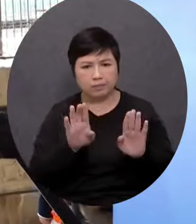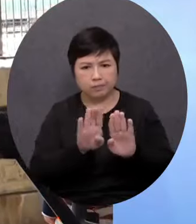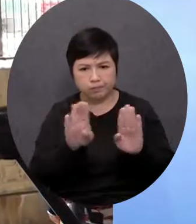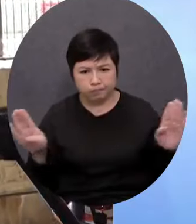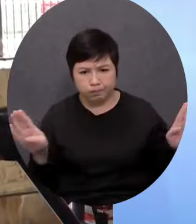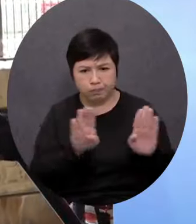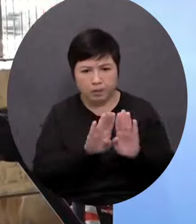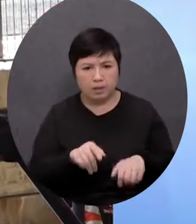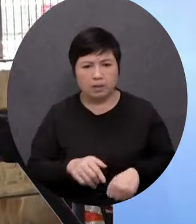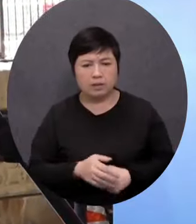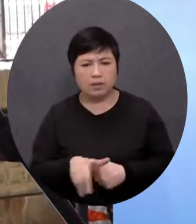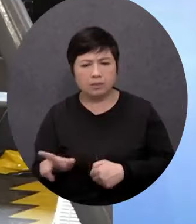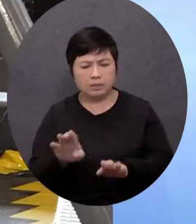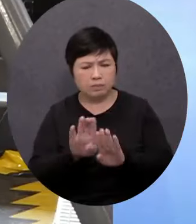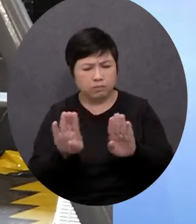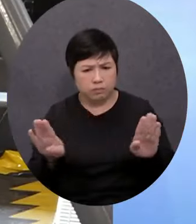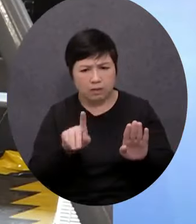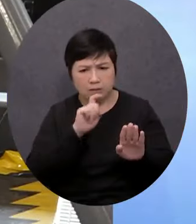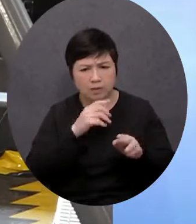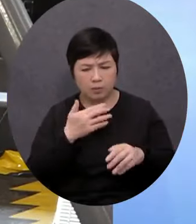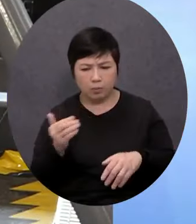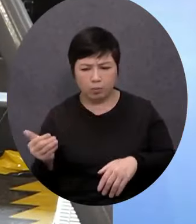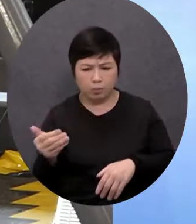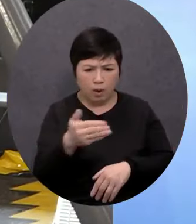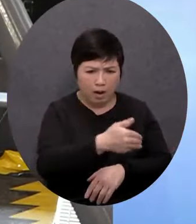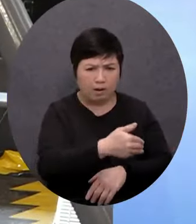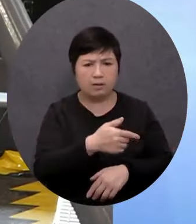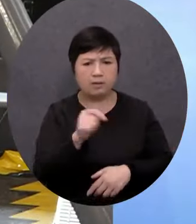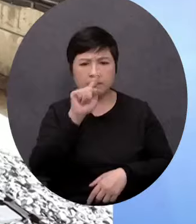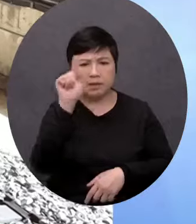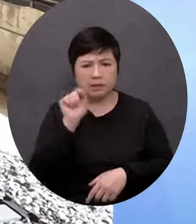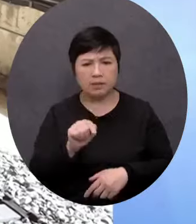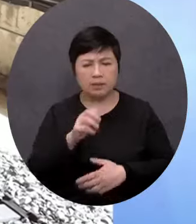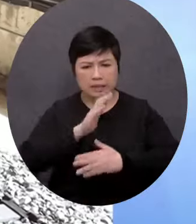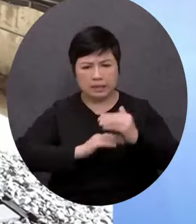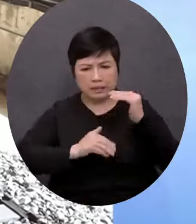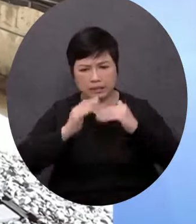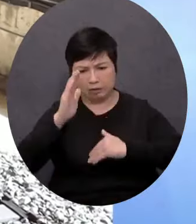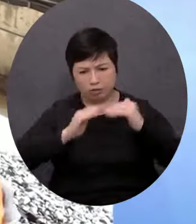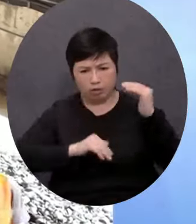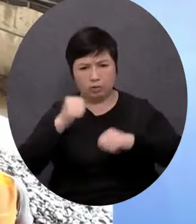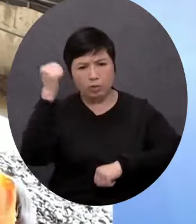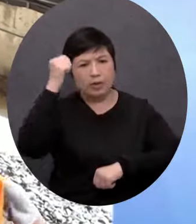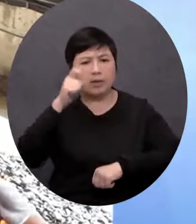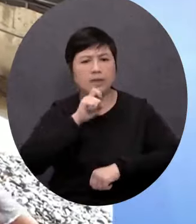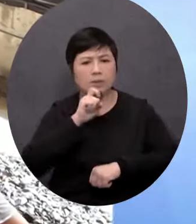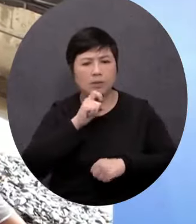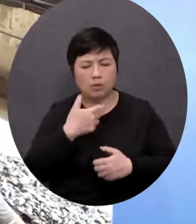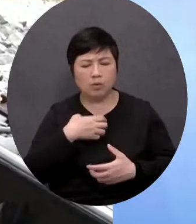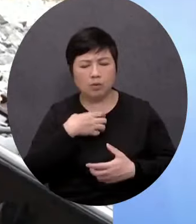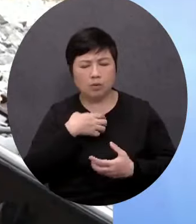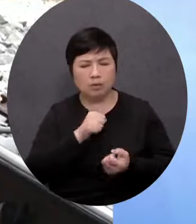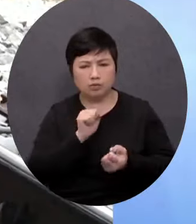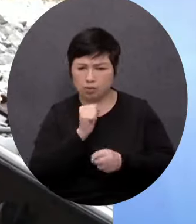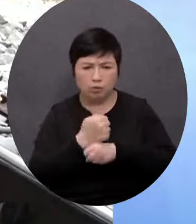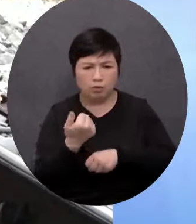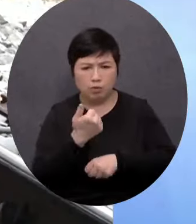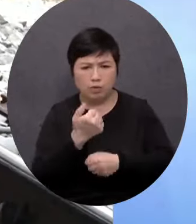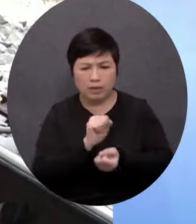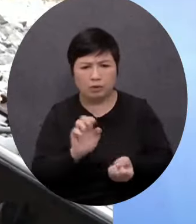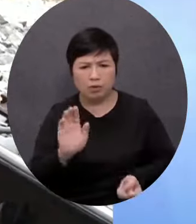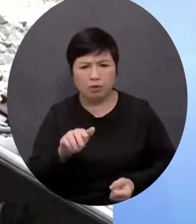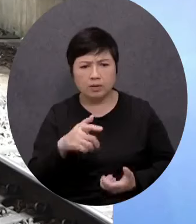計因為有啲某個月台嗰啲弧度嘅問題，的而且確技術性係困難嘅。但我覺得應該是解決到的啦，係咪？而是